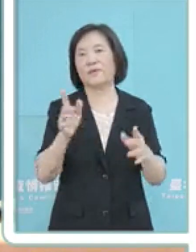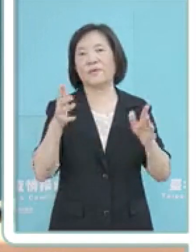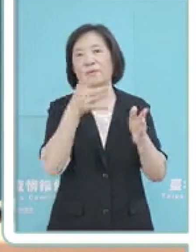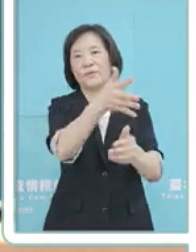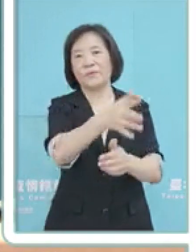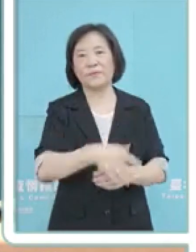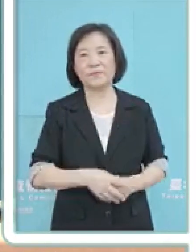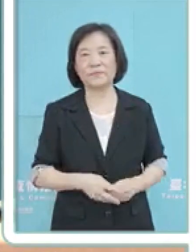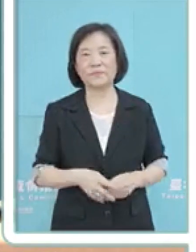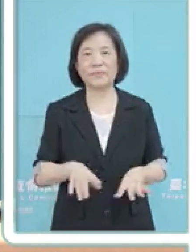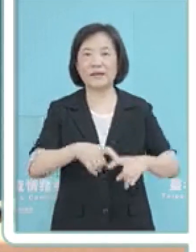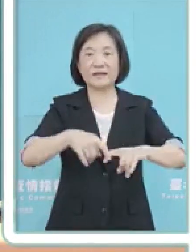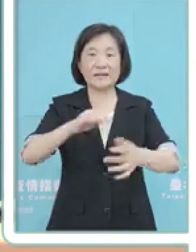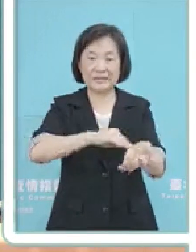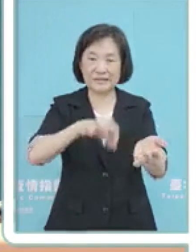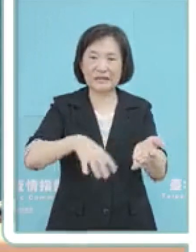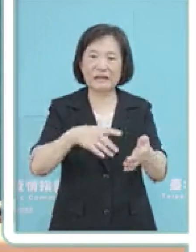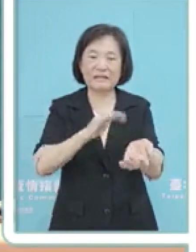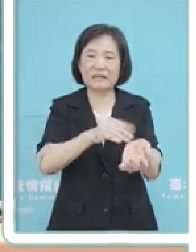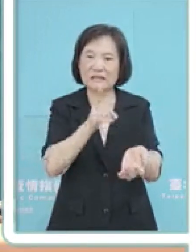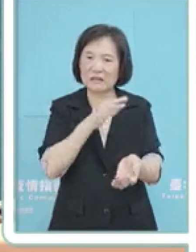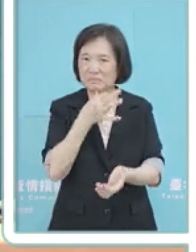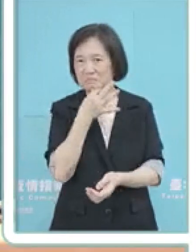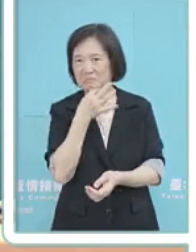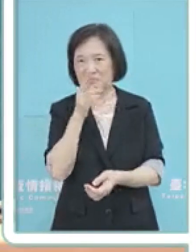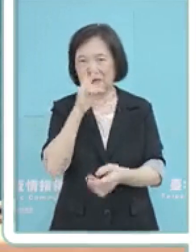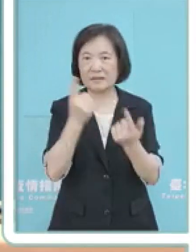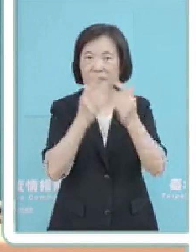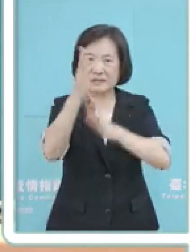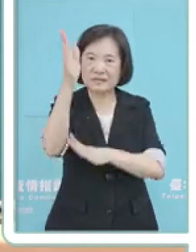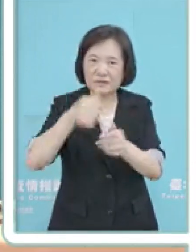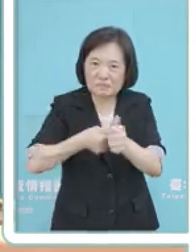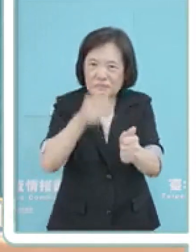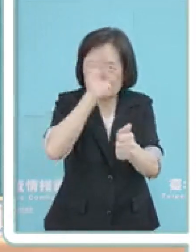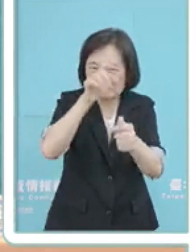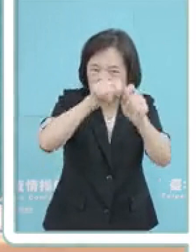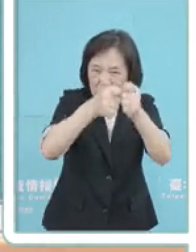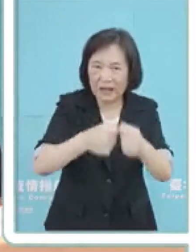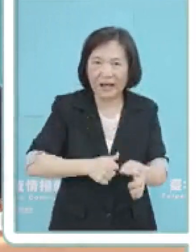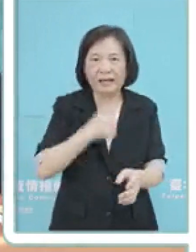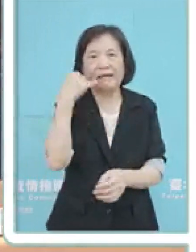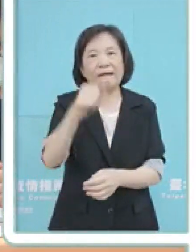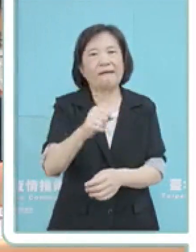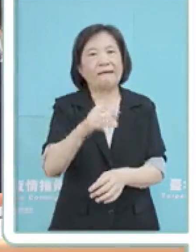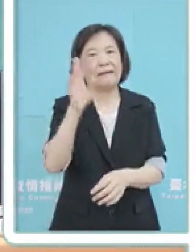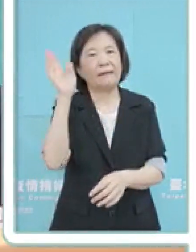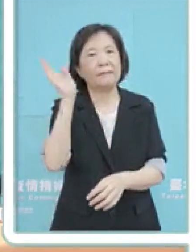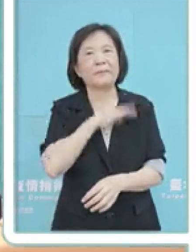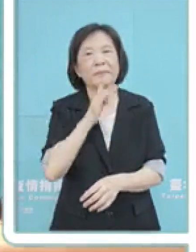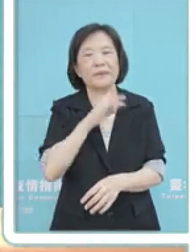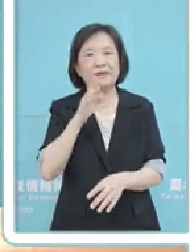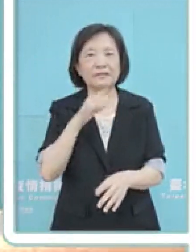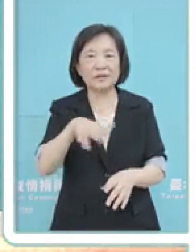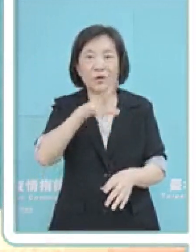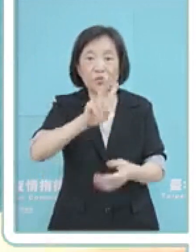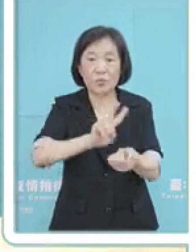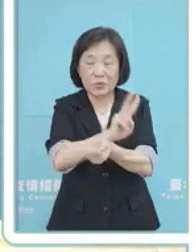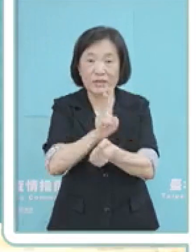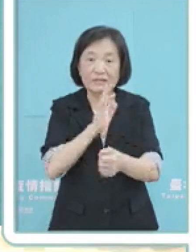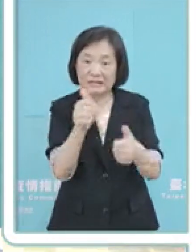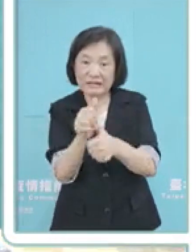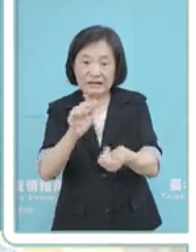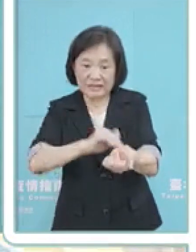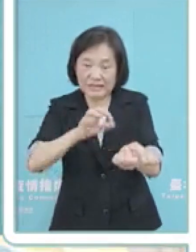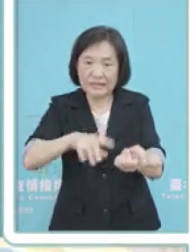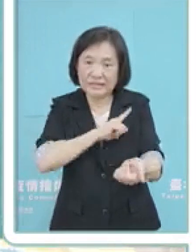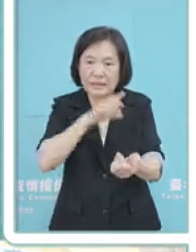请问市长怎么看有联合医院的医生质疑台北市的精准疫调根本不够精准，武林街的加护确诊是靠着医生自己